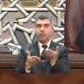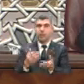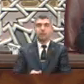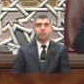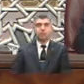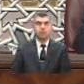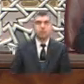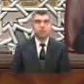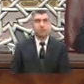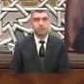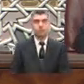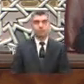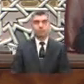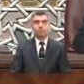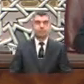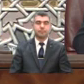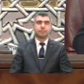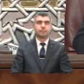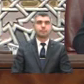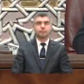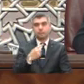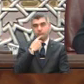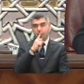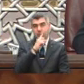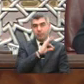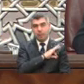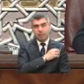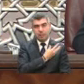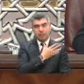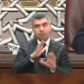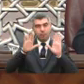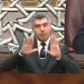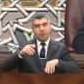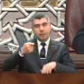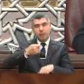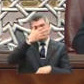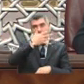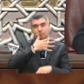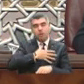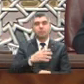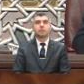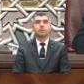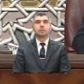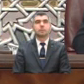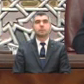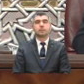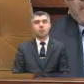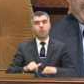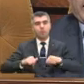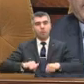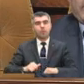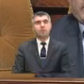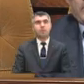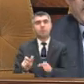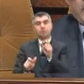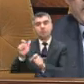للوحدة والتعادلية. بسم الله الرحمن الرحيم، والصلاة والسلام على أشرف المرسلين سيدنا محمد صلى الله عليه وسلم، سيد الوزير، السيدة